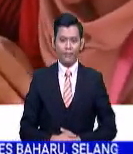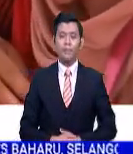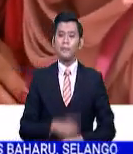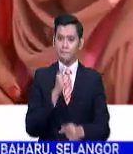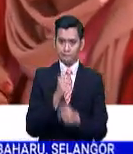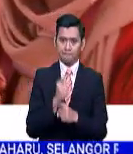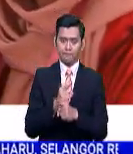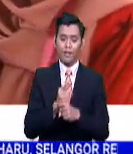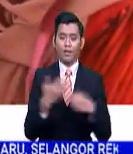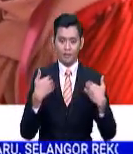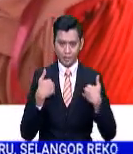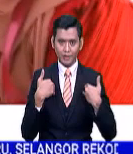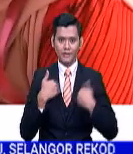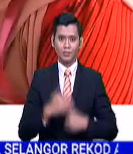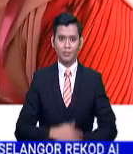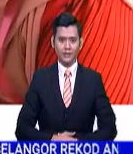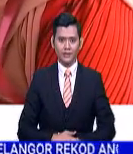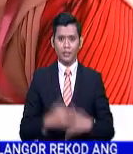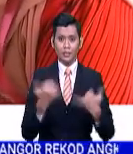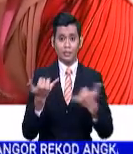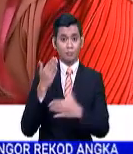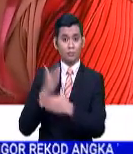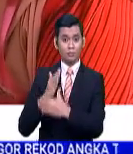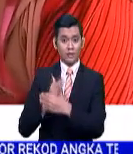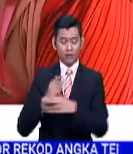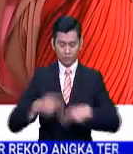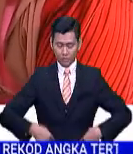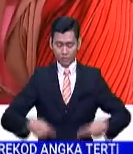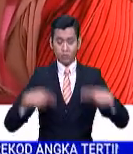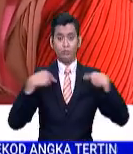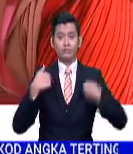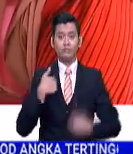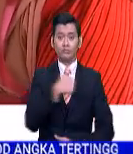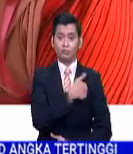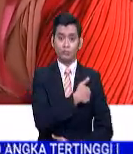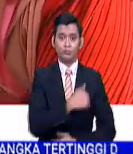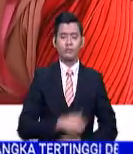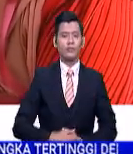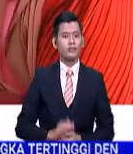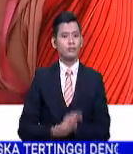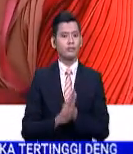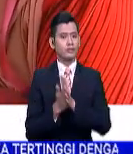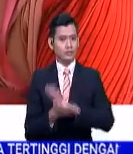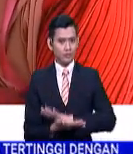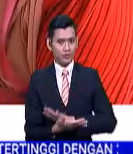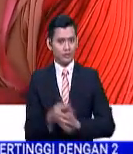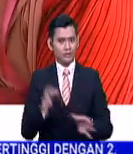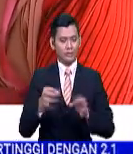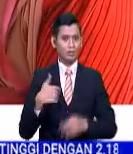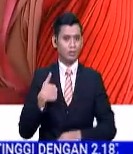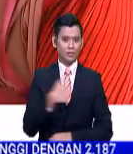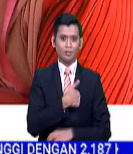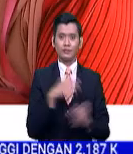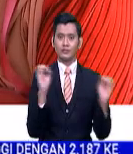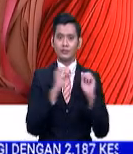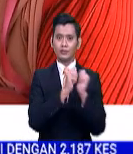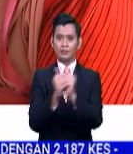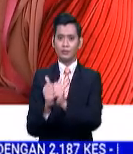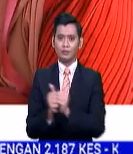nyata dan ia sedang mengganggu gugat kehidupan kita. Jadi kalau kita tidak